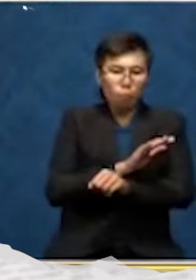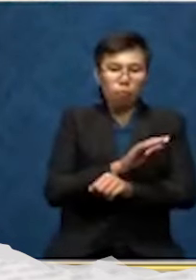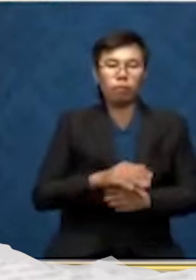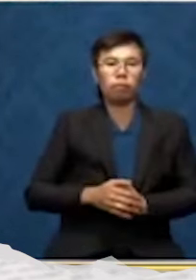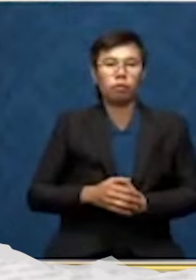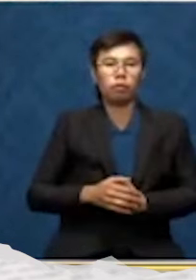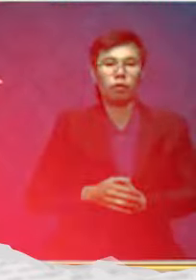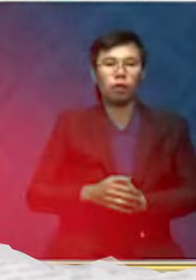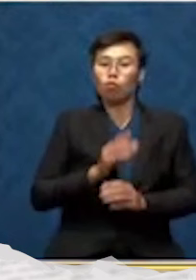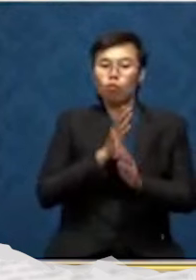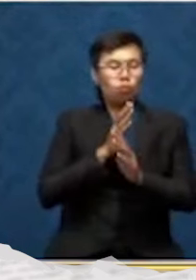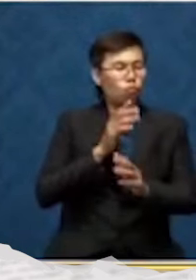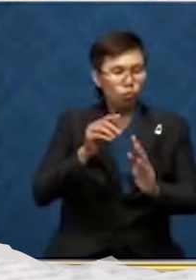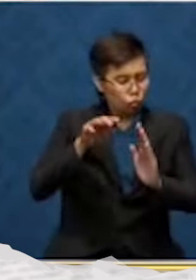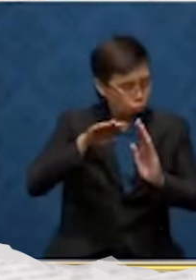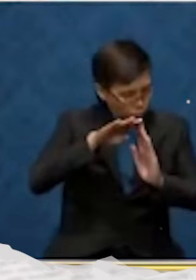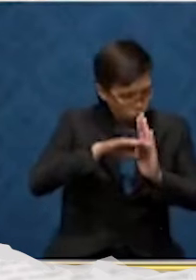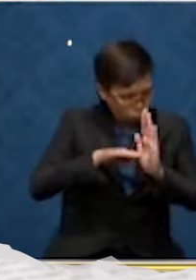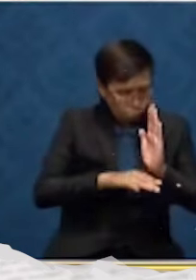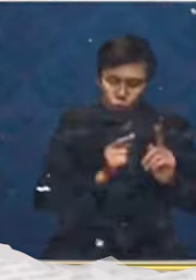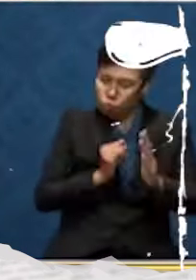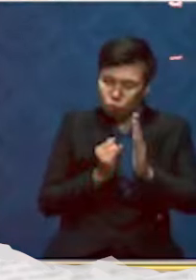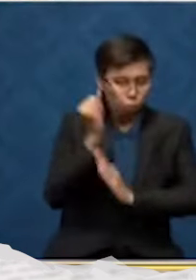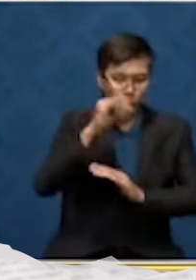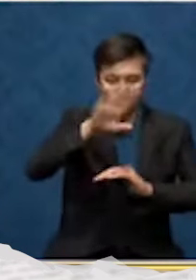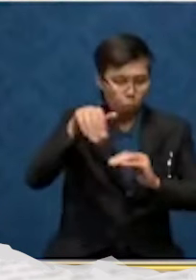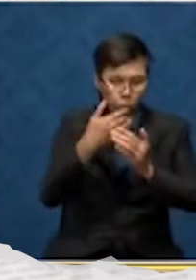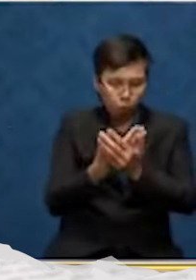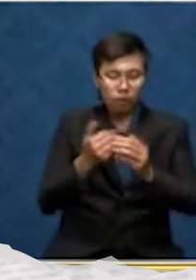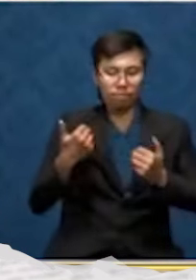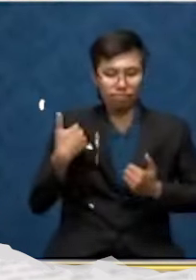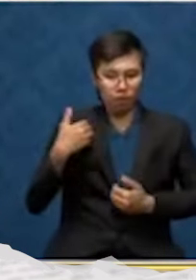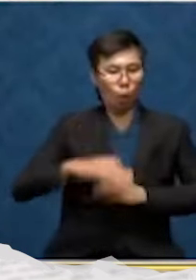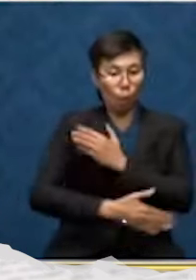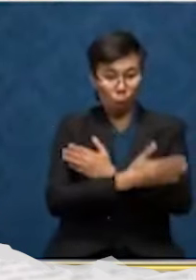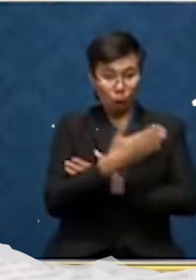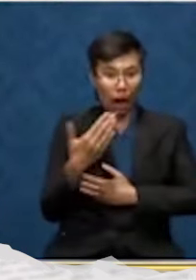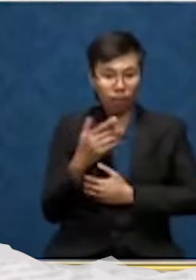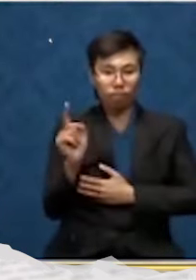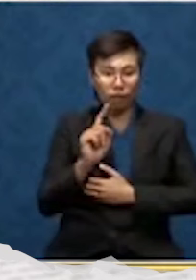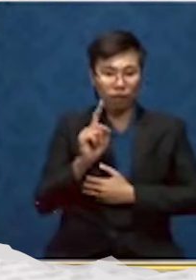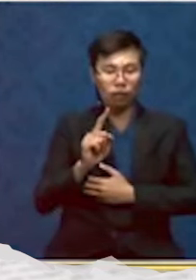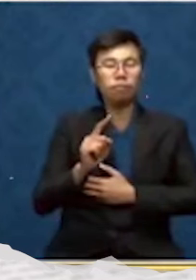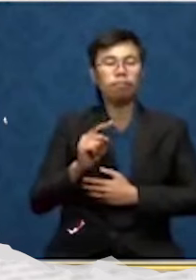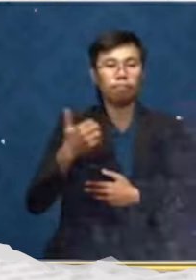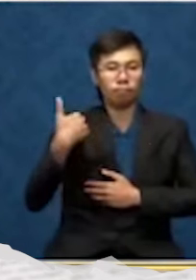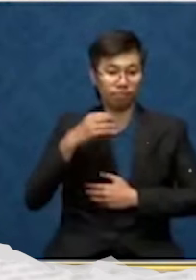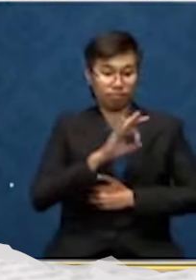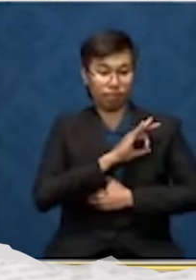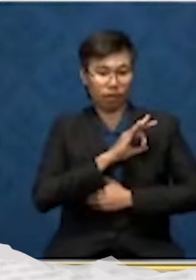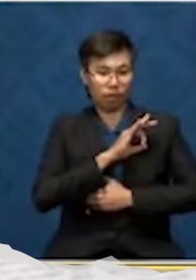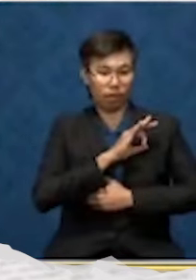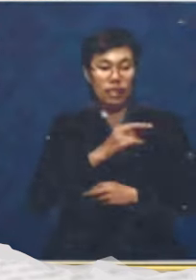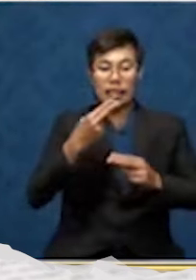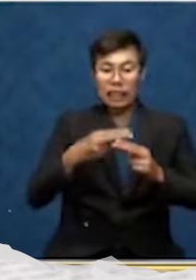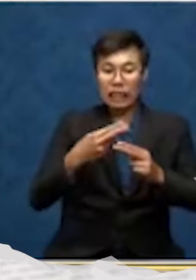บูรณ์ทุกประการฉะนั้นก็ยังมีโอกาสที่จะมีสิทธิ์ที่เพื่อนสมาชิกจะเข้าชื่อเส